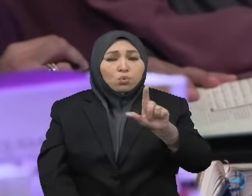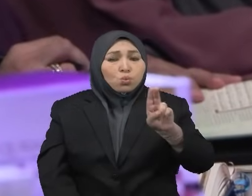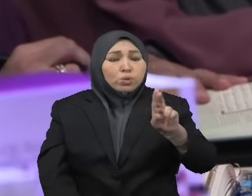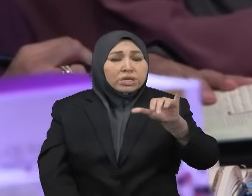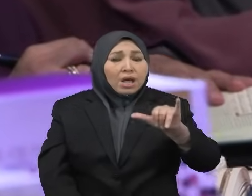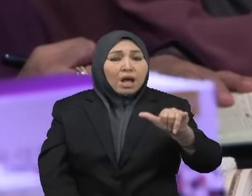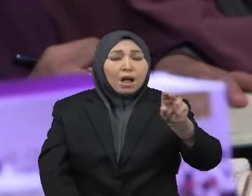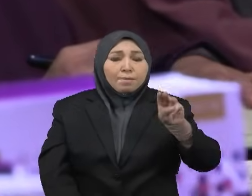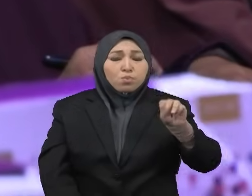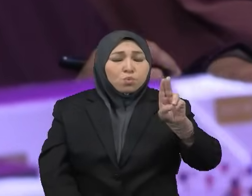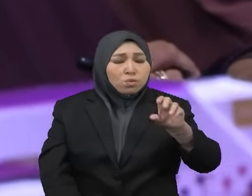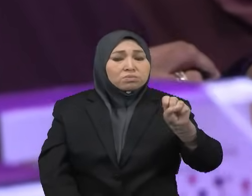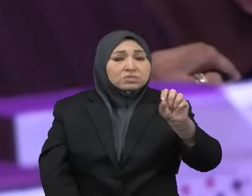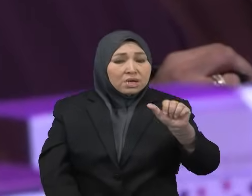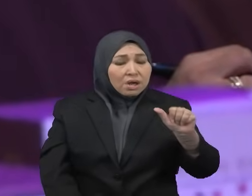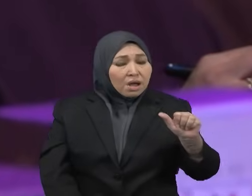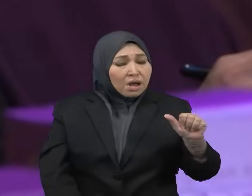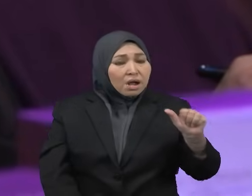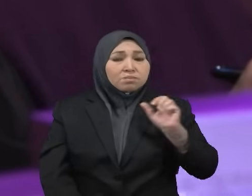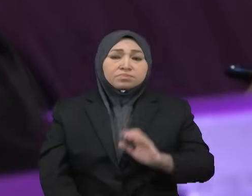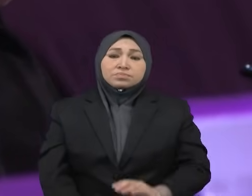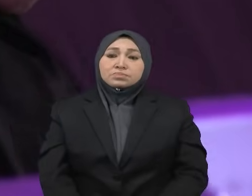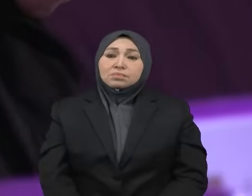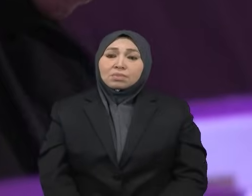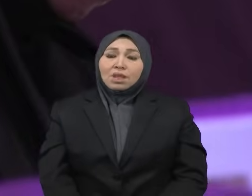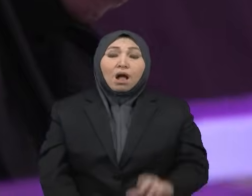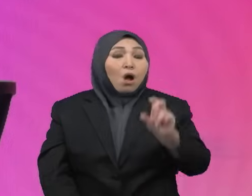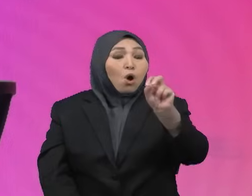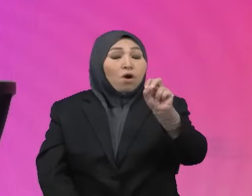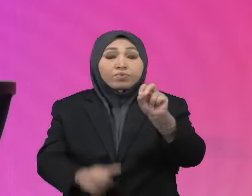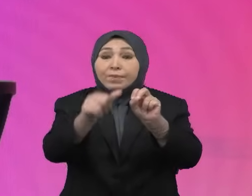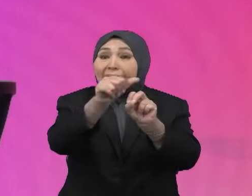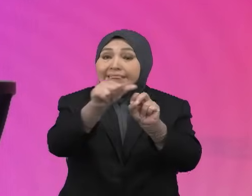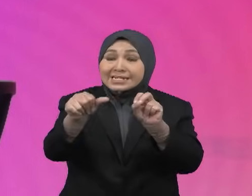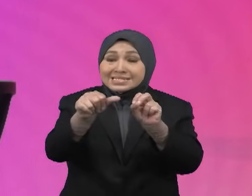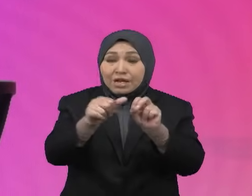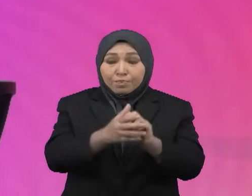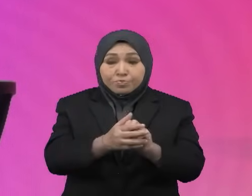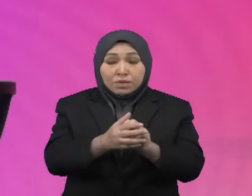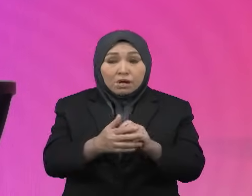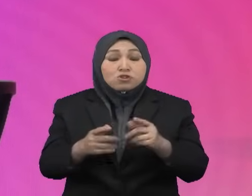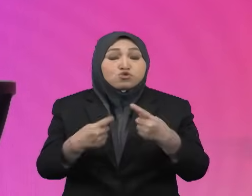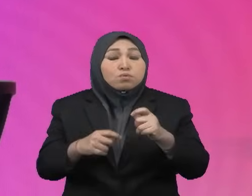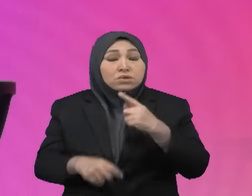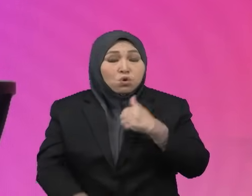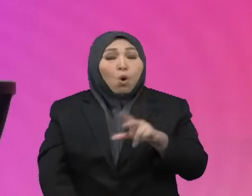Qalu ya Musa. Qaf yang baris di atas. Cuba sebut